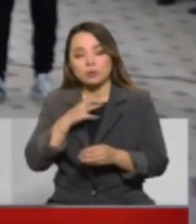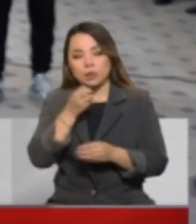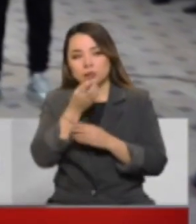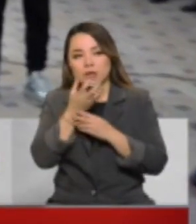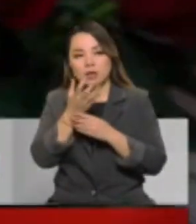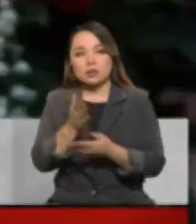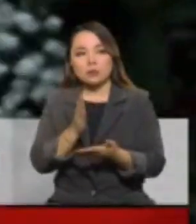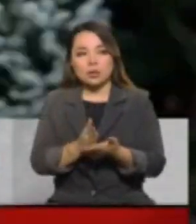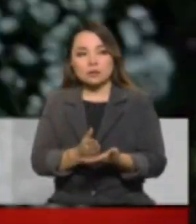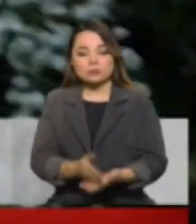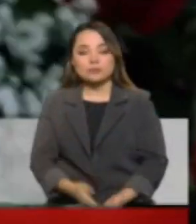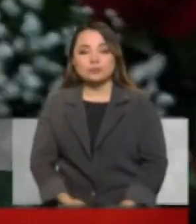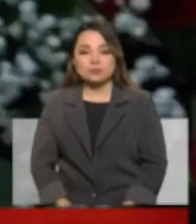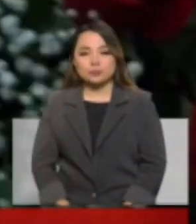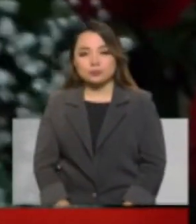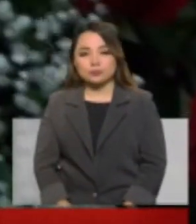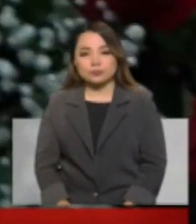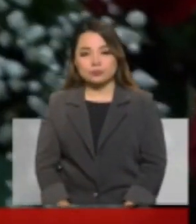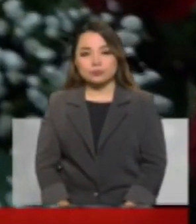қойды.